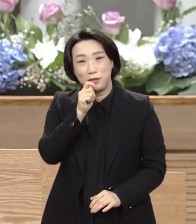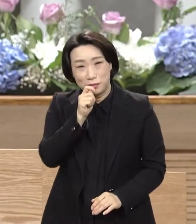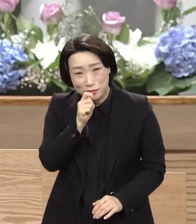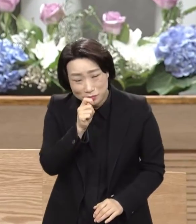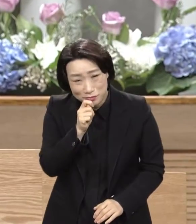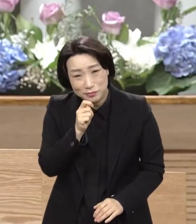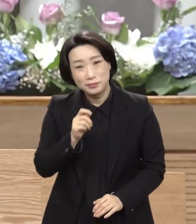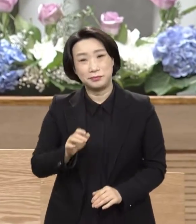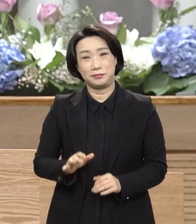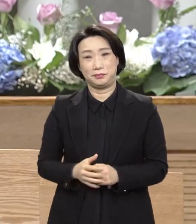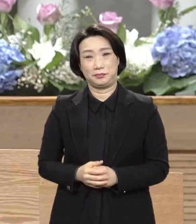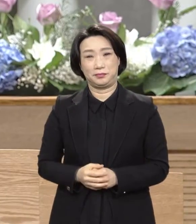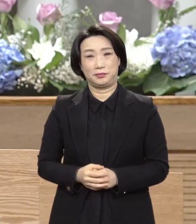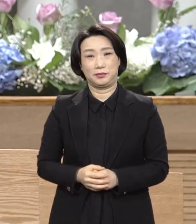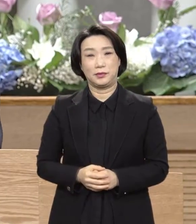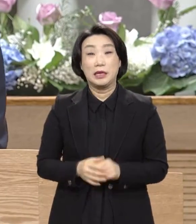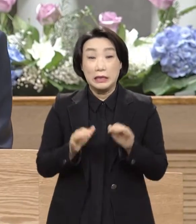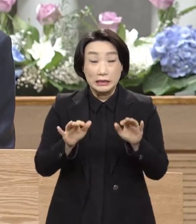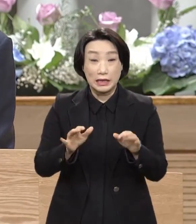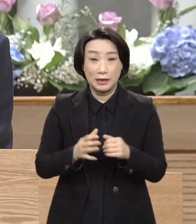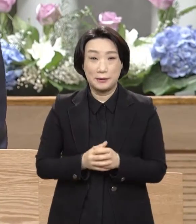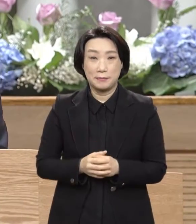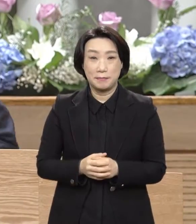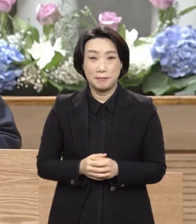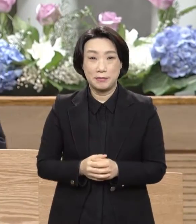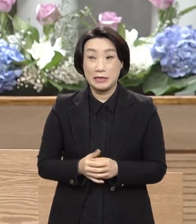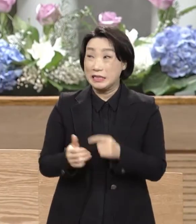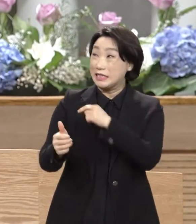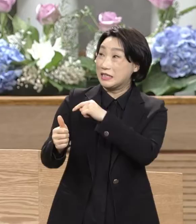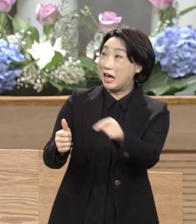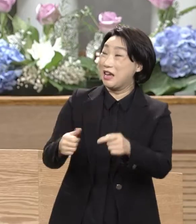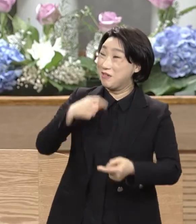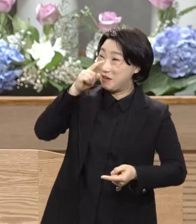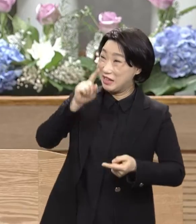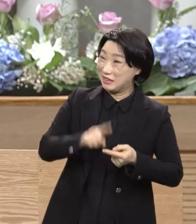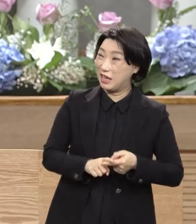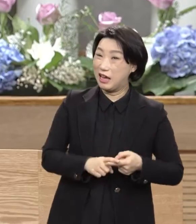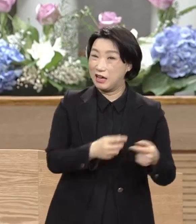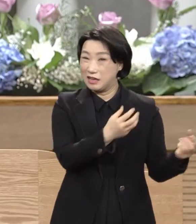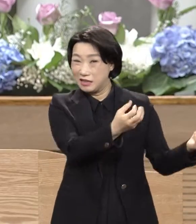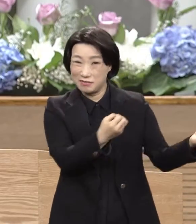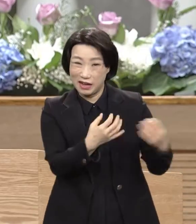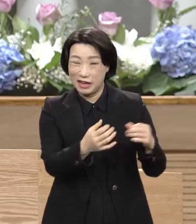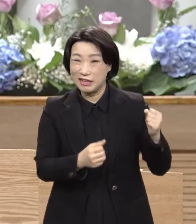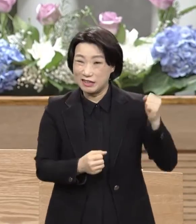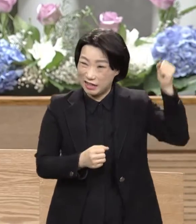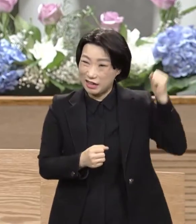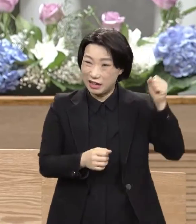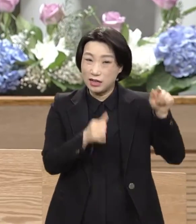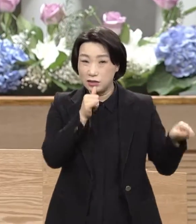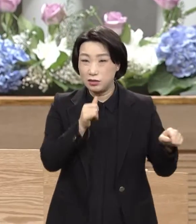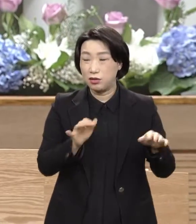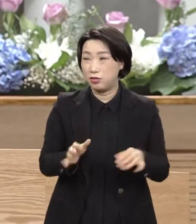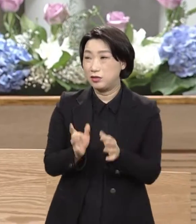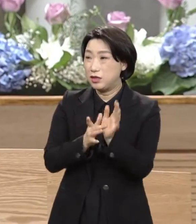잠잠하시다. 자, 사형에 해당하니라고 이에 예수의